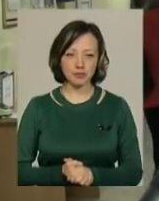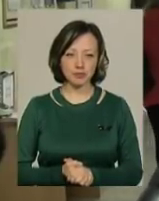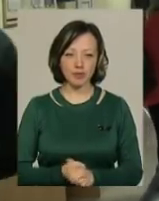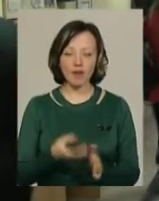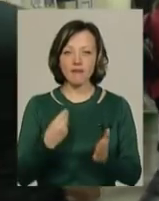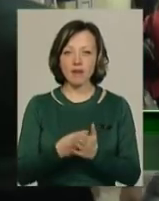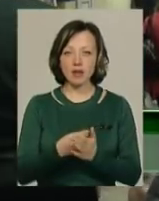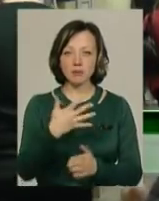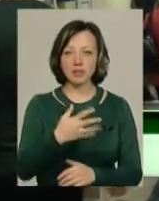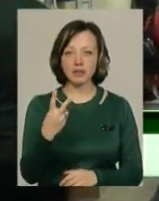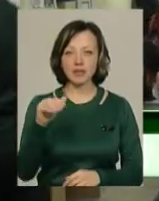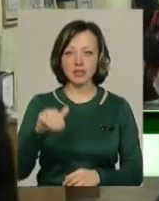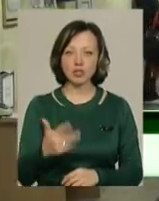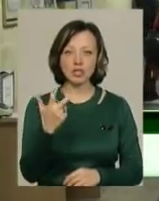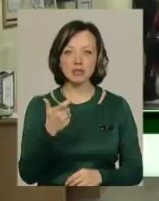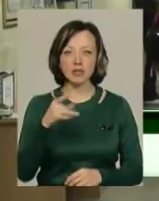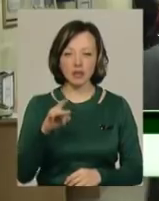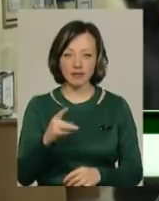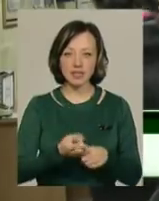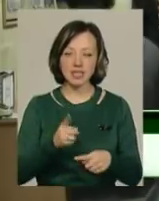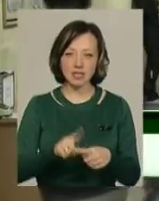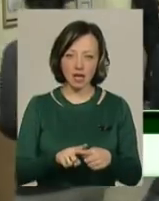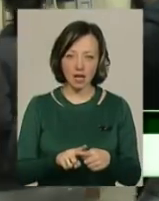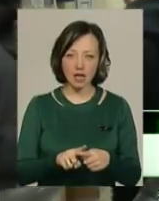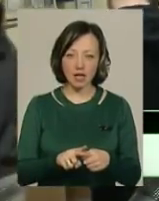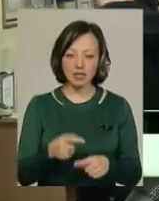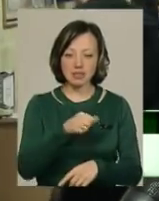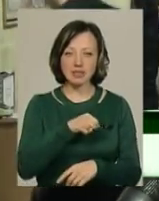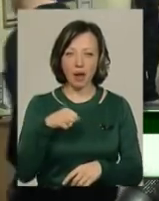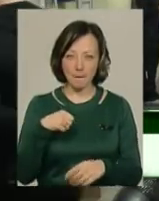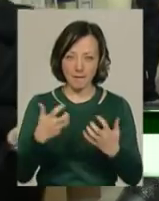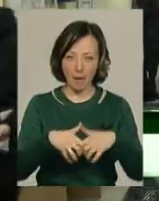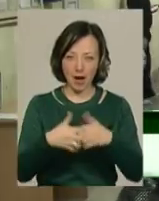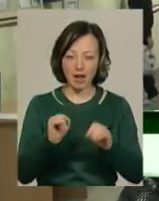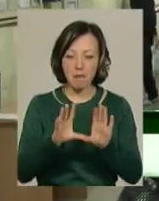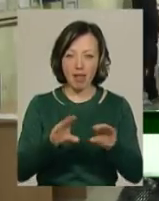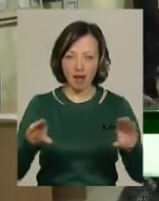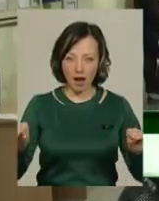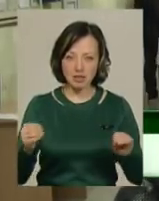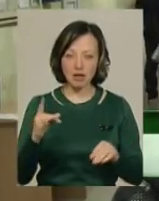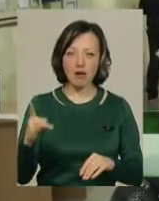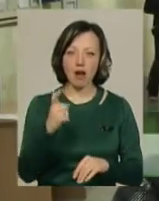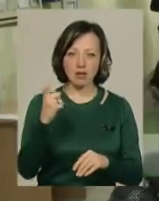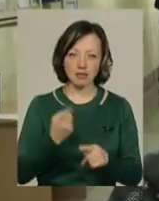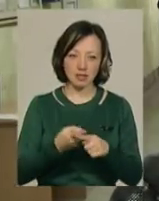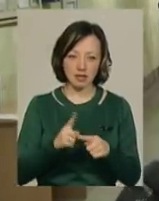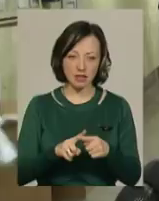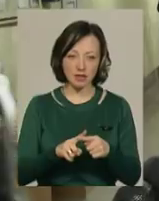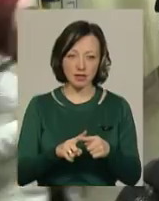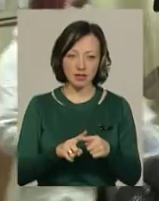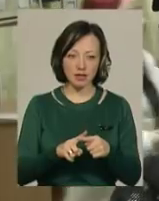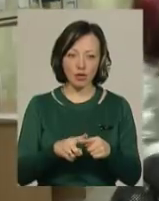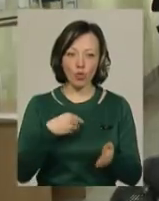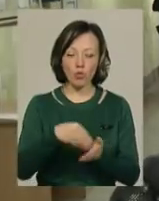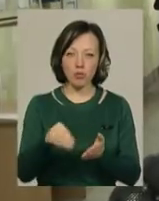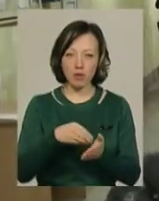склала 52 300 гривень, тобто це сам апарат і матраси. Матраси ці одноразові, і ми їх